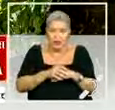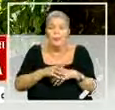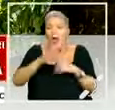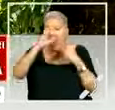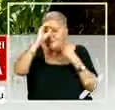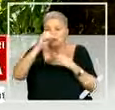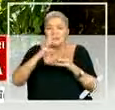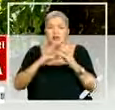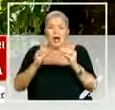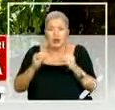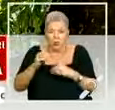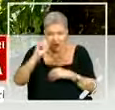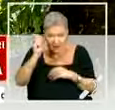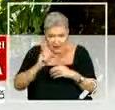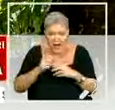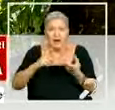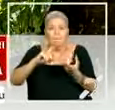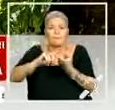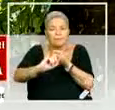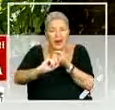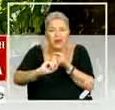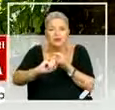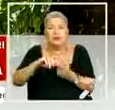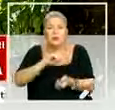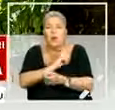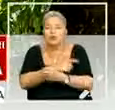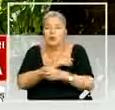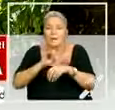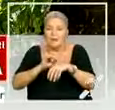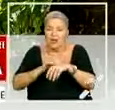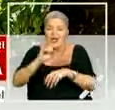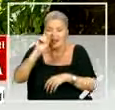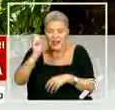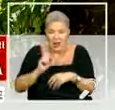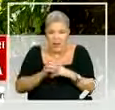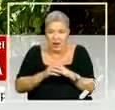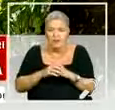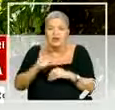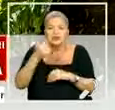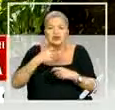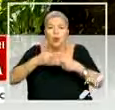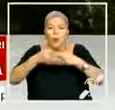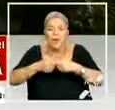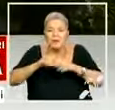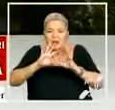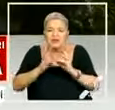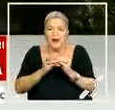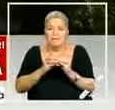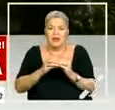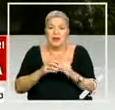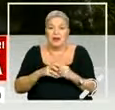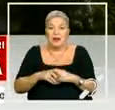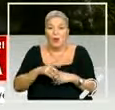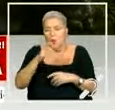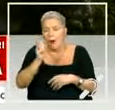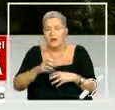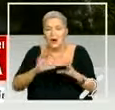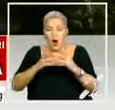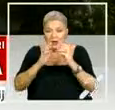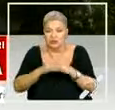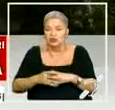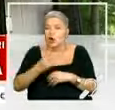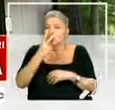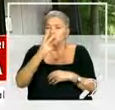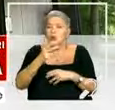ambasada României se află în permanentă legătură cu autoritățile medicale italiene, dar și cu rudele pacienților. Alte 2 persoane,